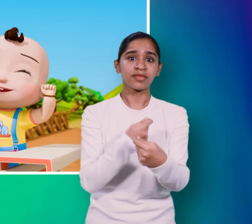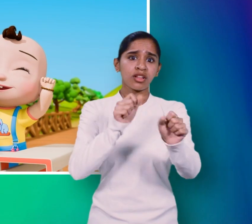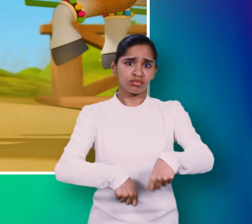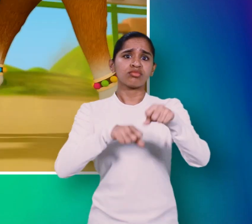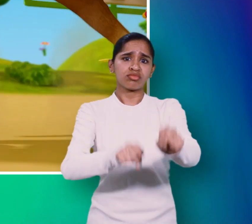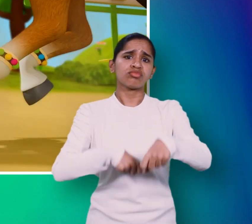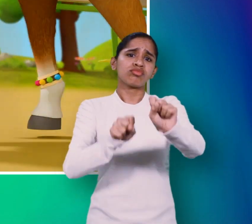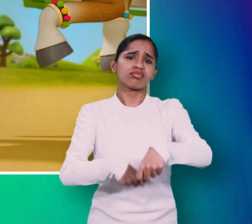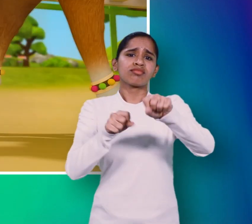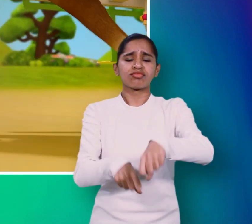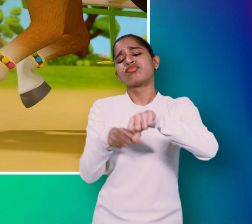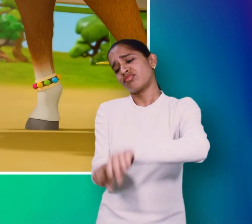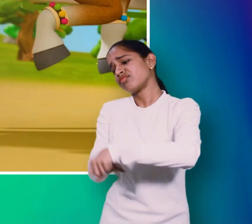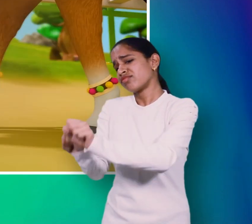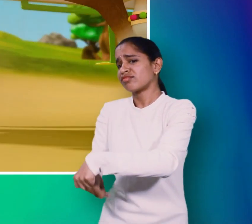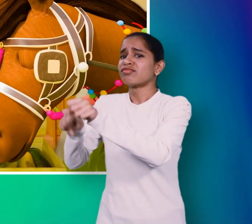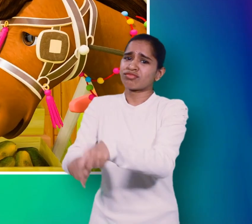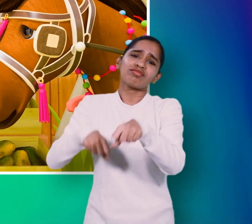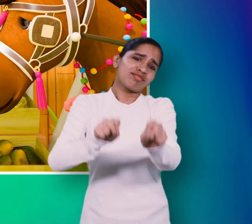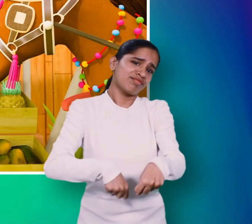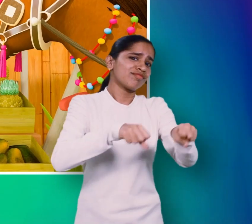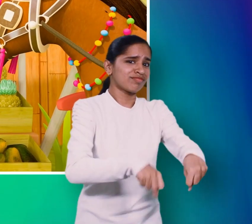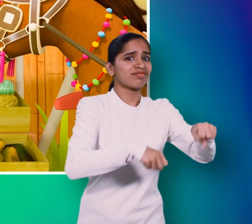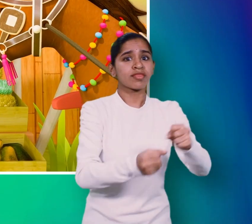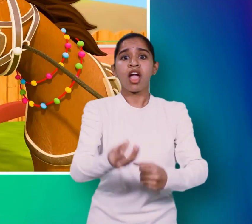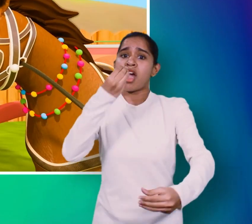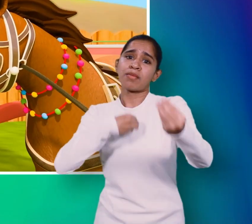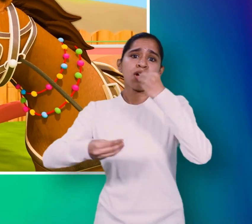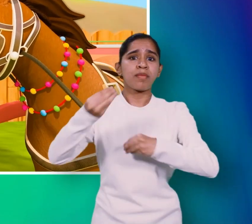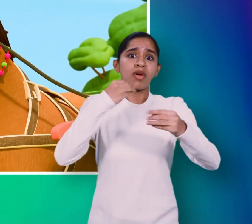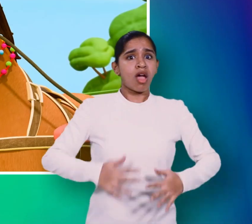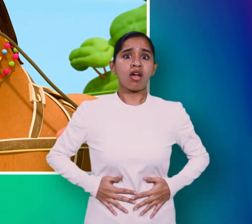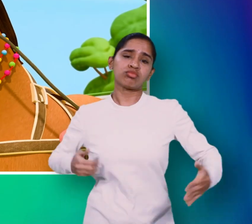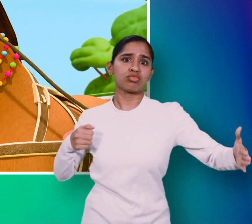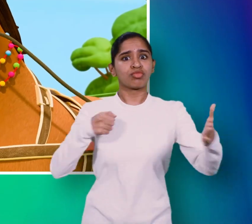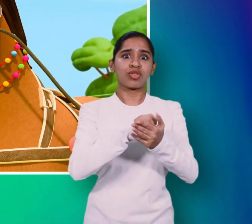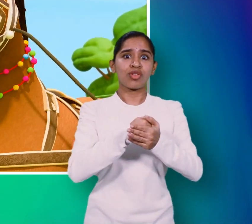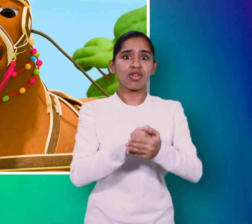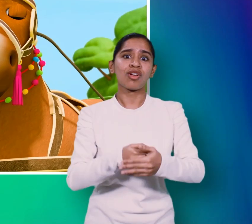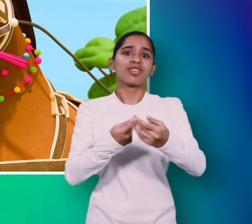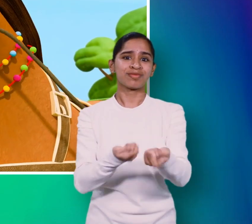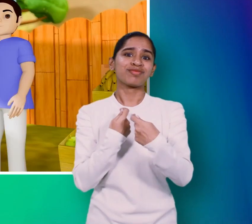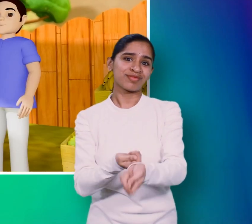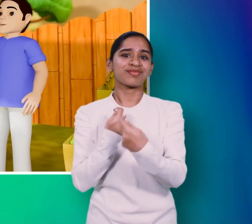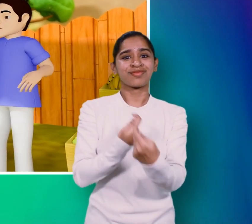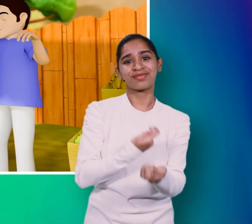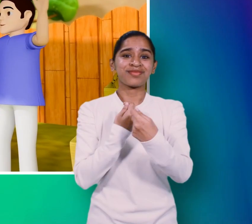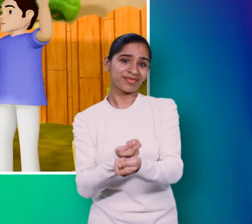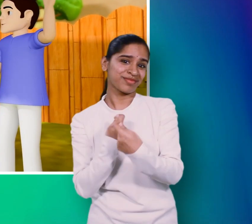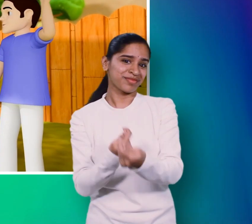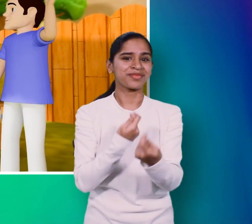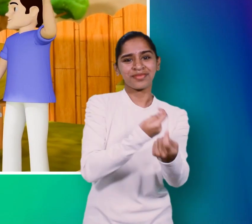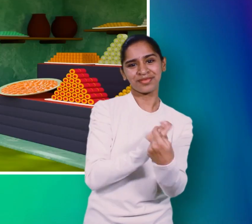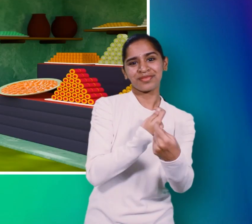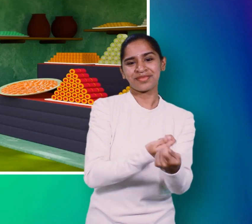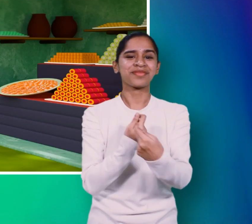घोड़ा टपक टपक चलता, दाएं बाएं भी वो करता, खाना खाकर पेट भरता, बोले रम पम पम।